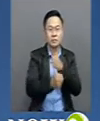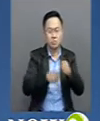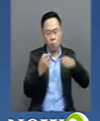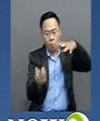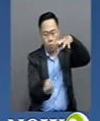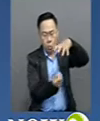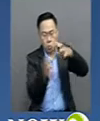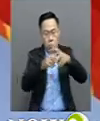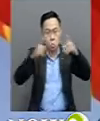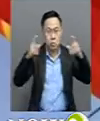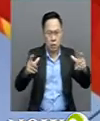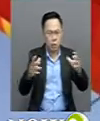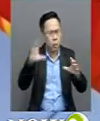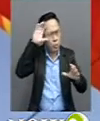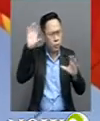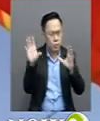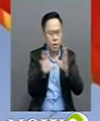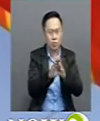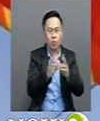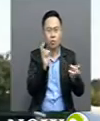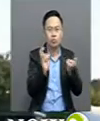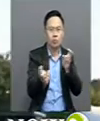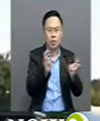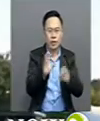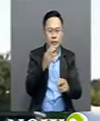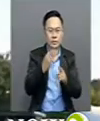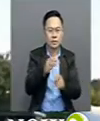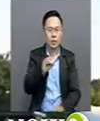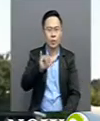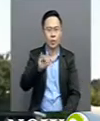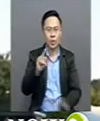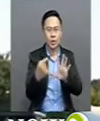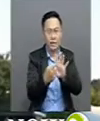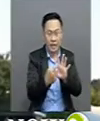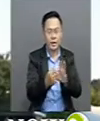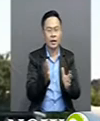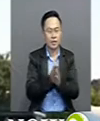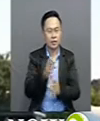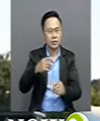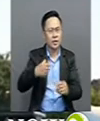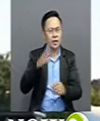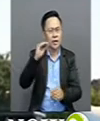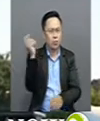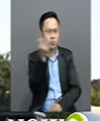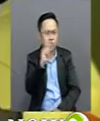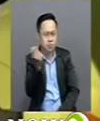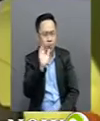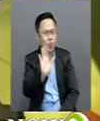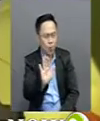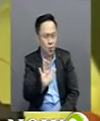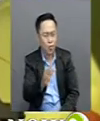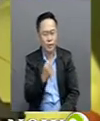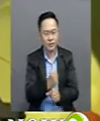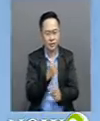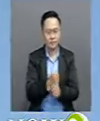ลลูนยักษ์ค่ะเป็นรูปร่างเหมือนกับตัวละครโยดาแล้วก็ดัตเวเตอร์เรื่องสตาร์วอร์ด้วยนะคะนี่ไงคุณผู้ชม ครับ